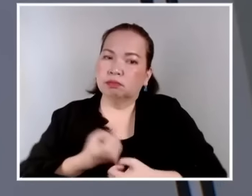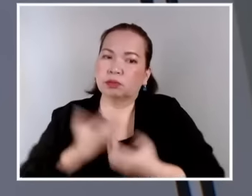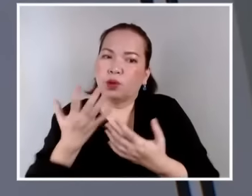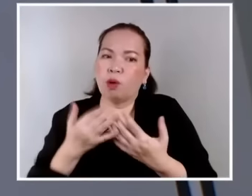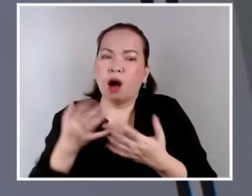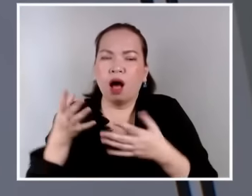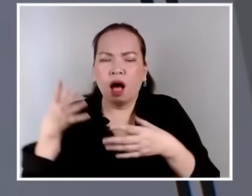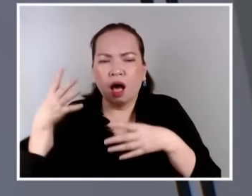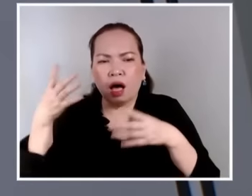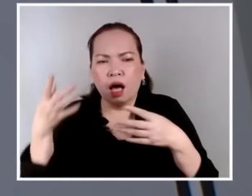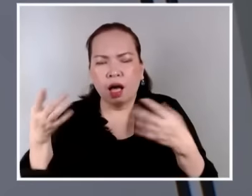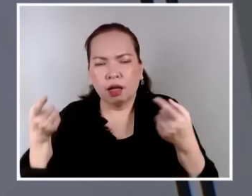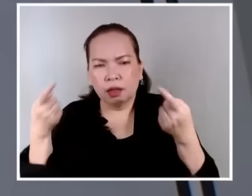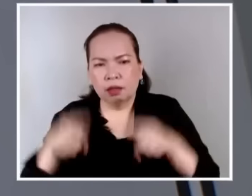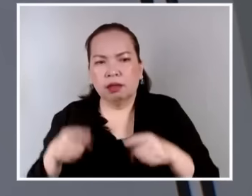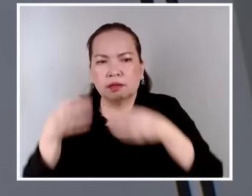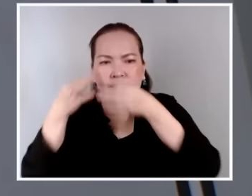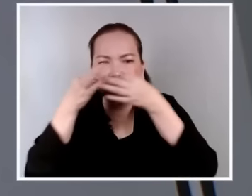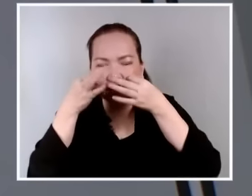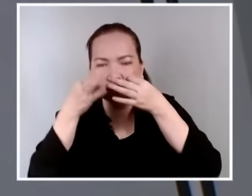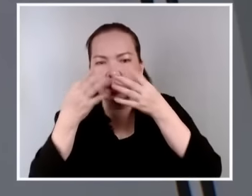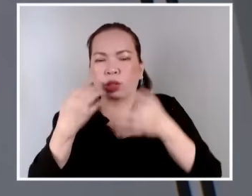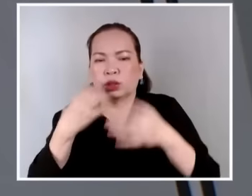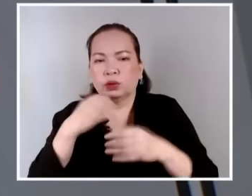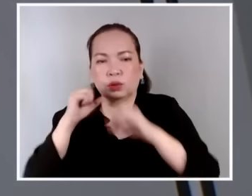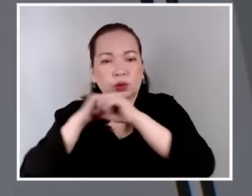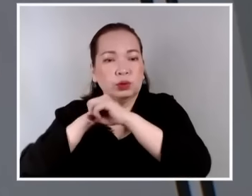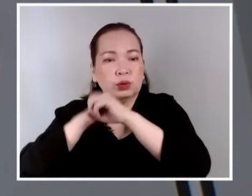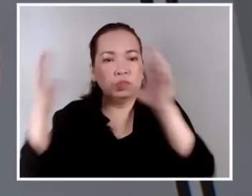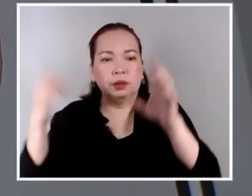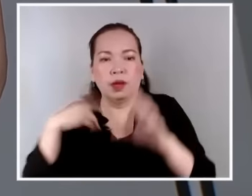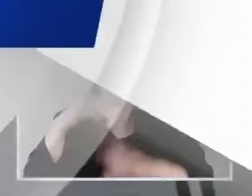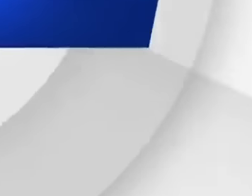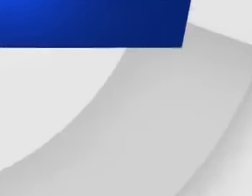droga at ang pangarap niyang magkaroon ng sariling pamilya.